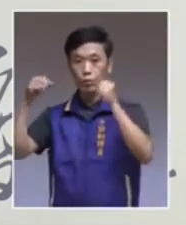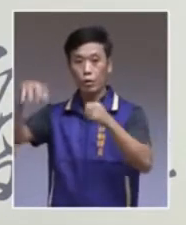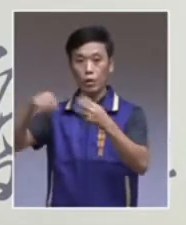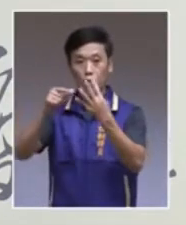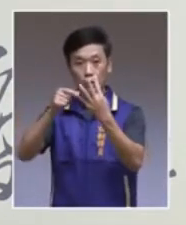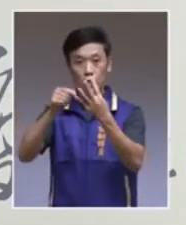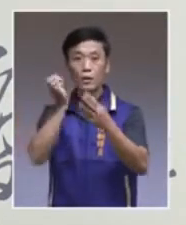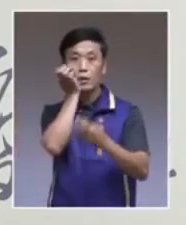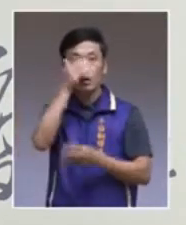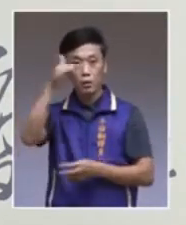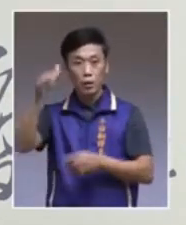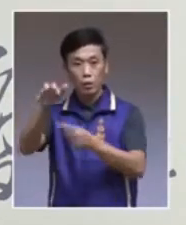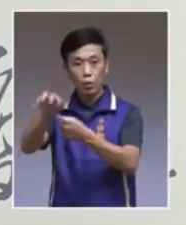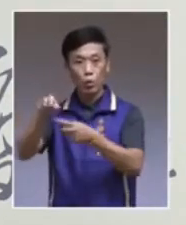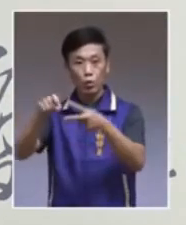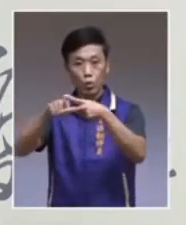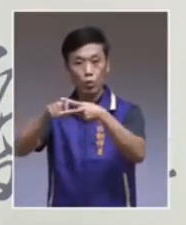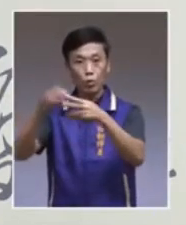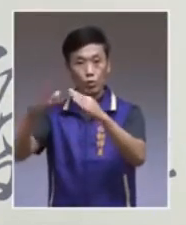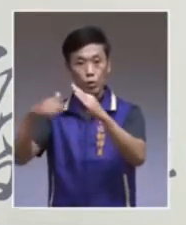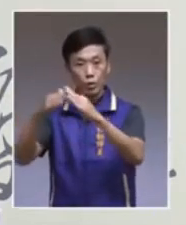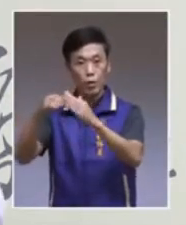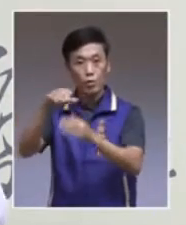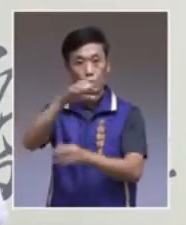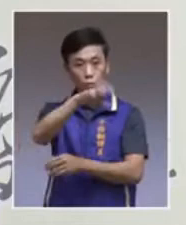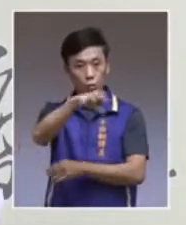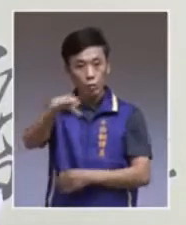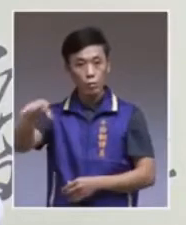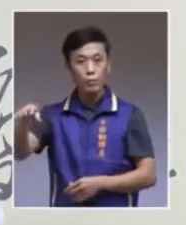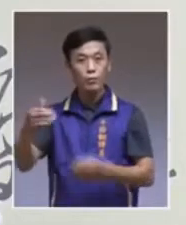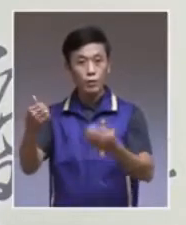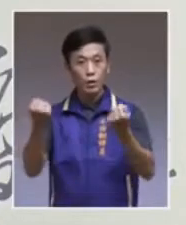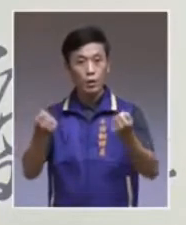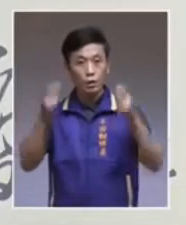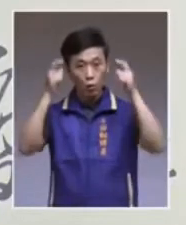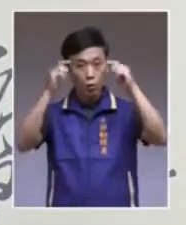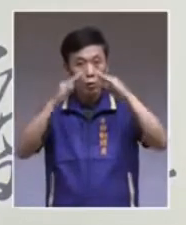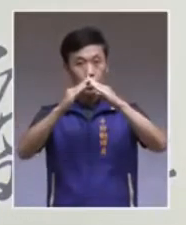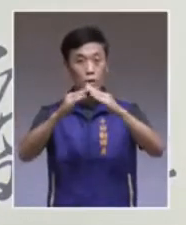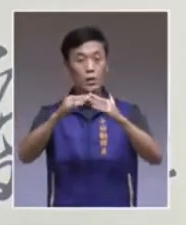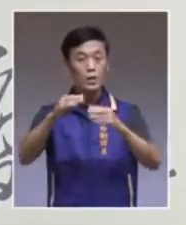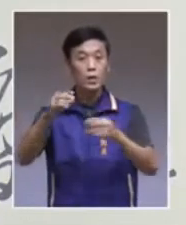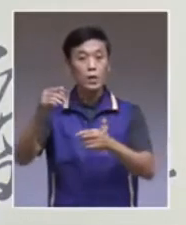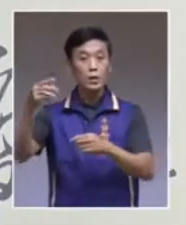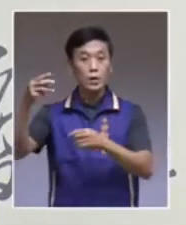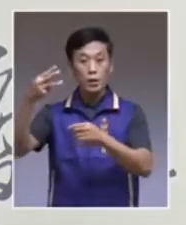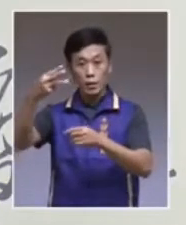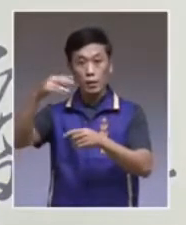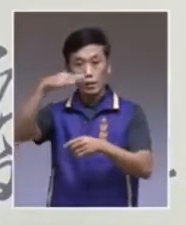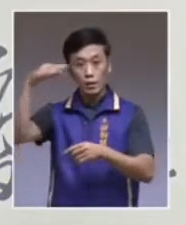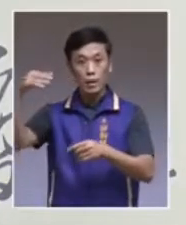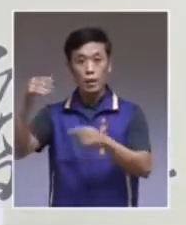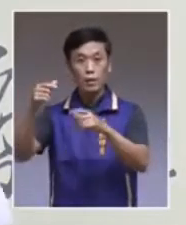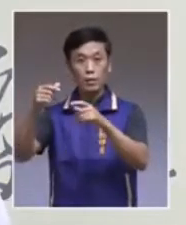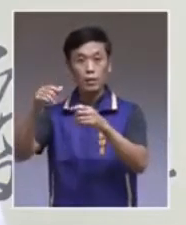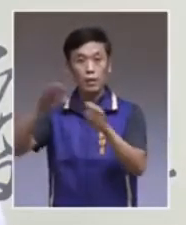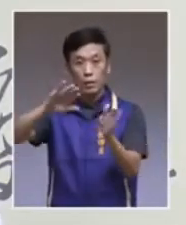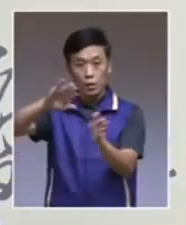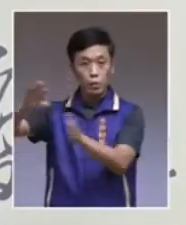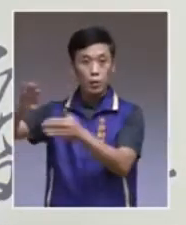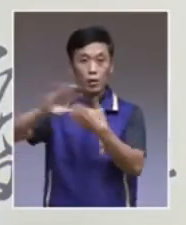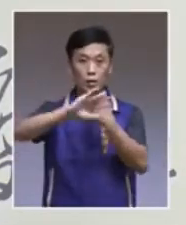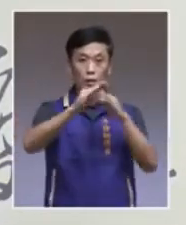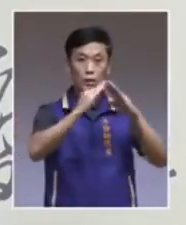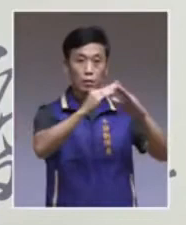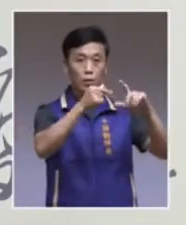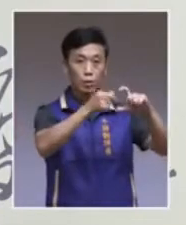工等等这几个在我们高雄的除了山山之外的市区之外，那这些